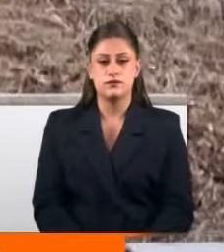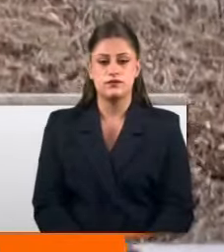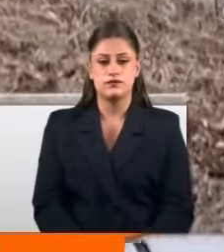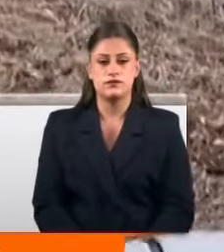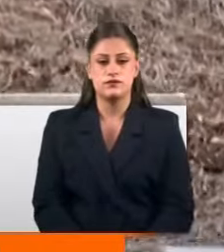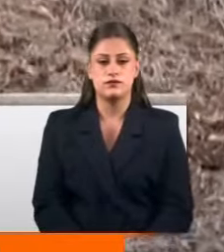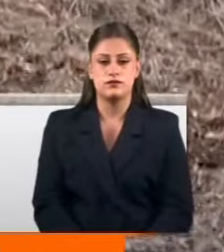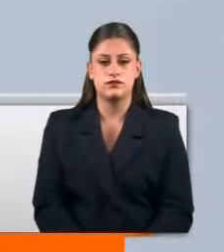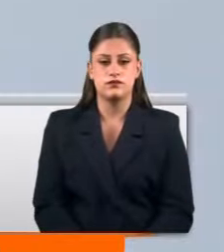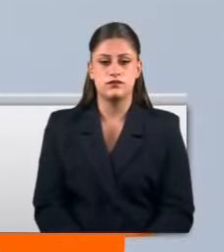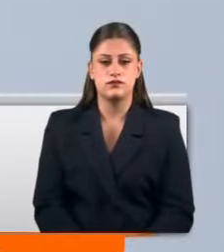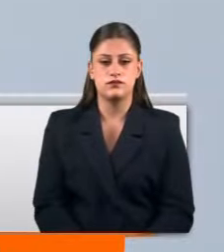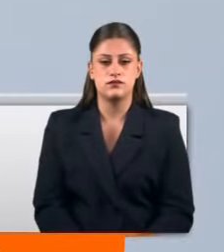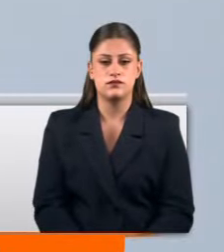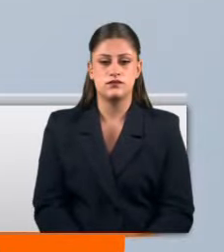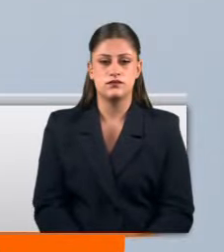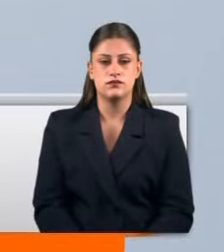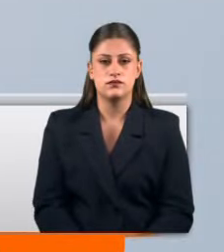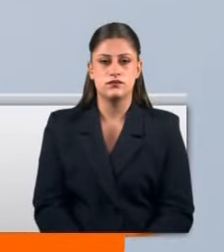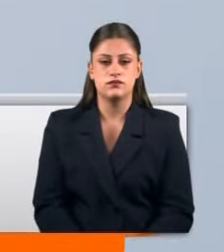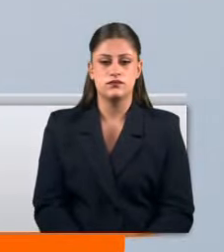ihtişamlı çok güzel bir kuş